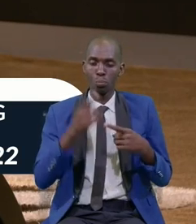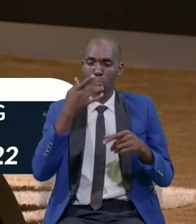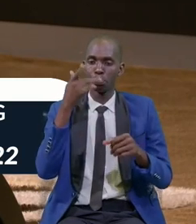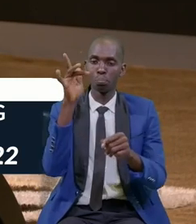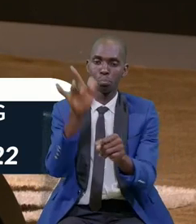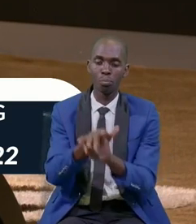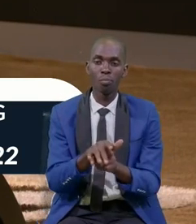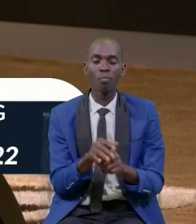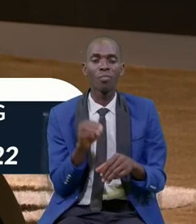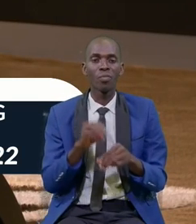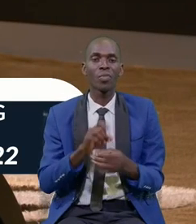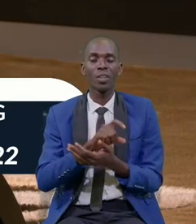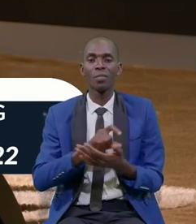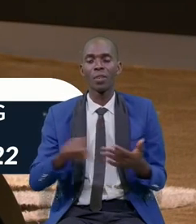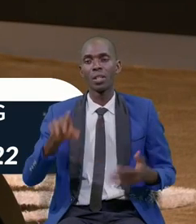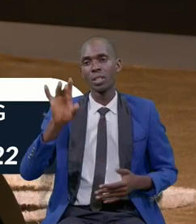18.